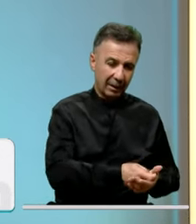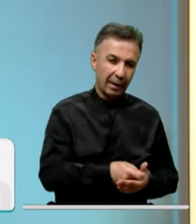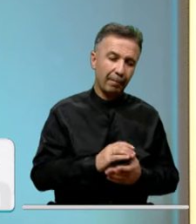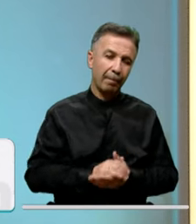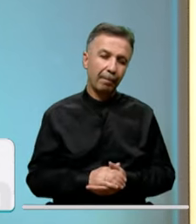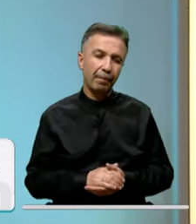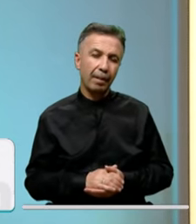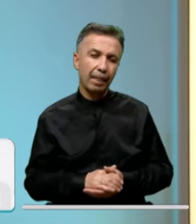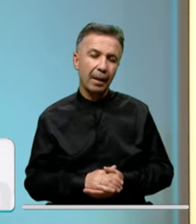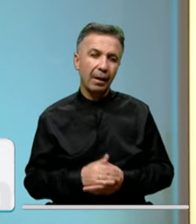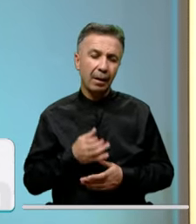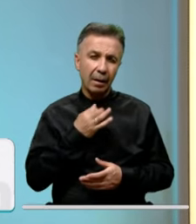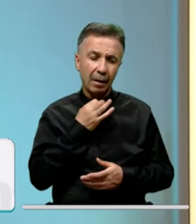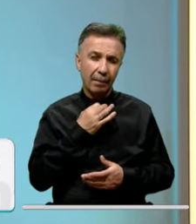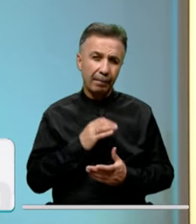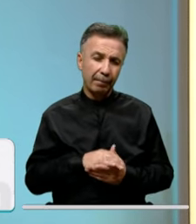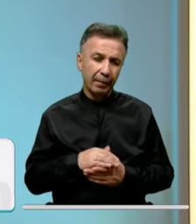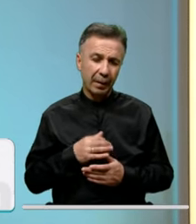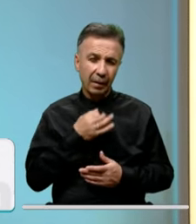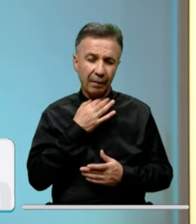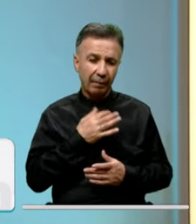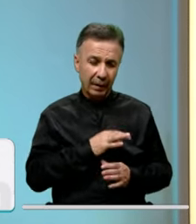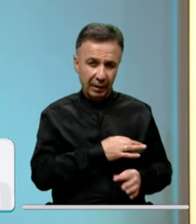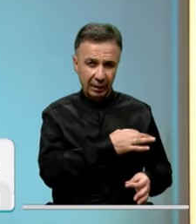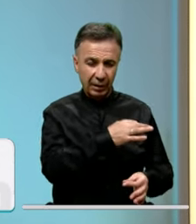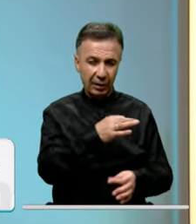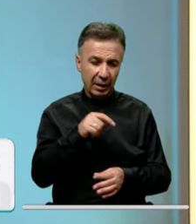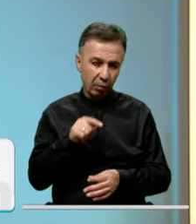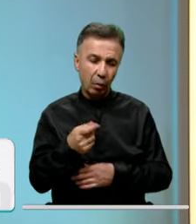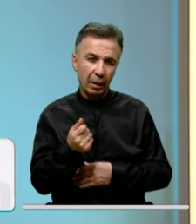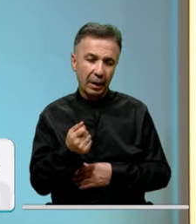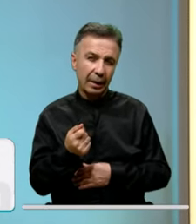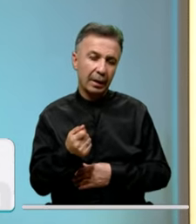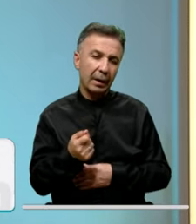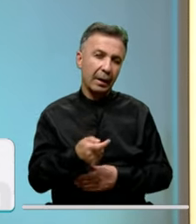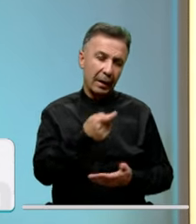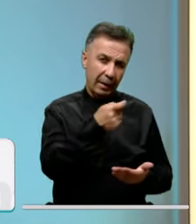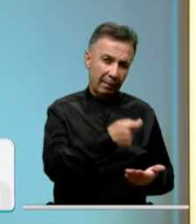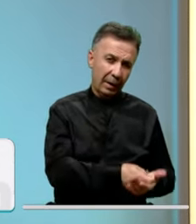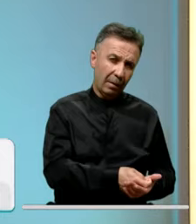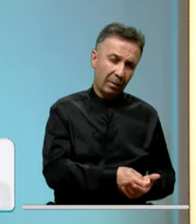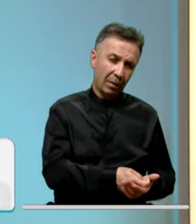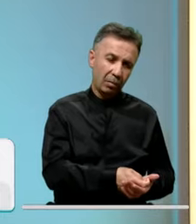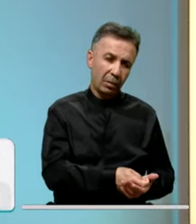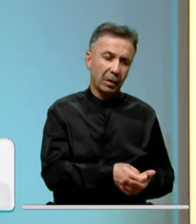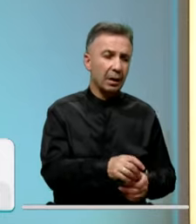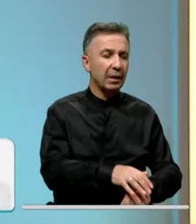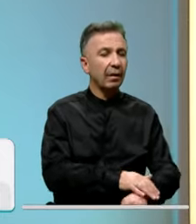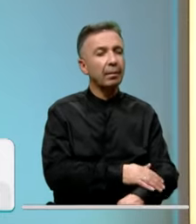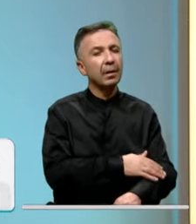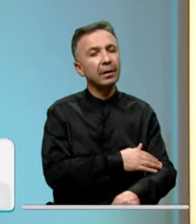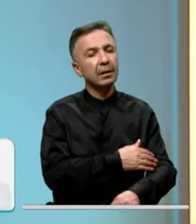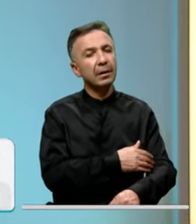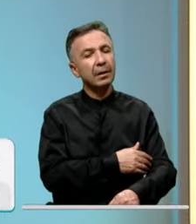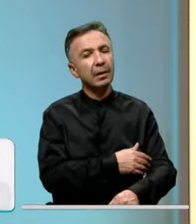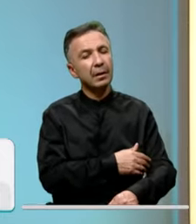fakir, fukara, ihtiyaç sahibi bir başkasına bunu veriyor olmanız ve bundan dolayı da ecriniz, mükafatınız yok,